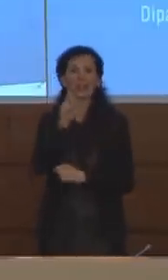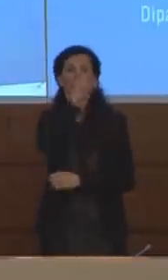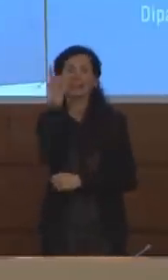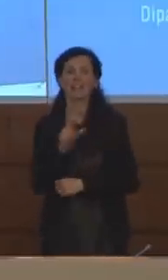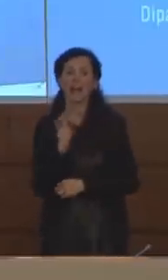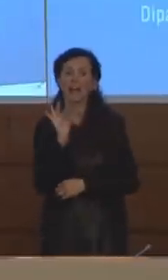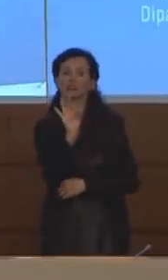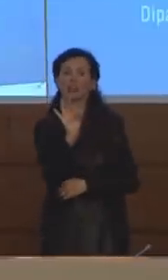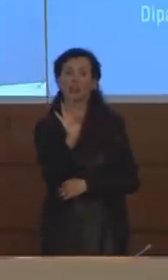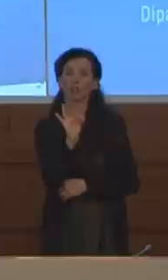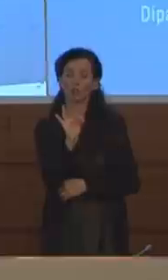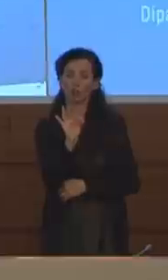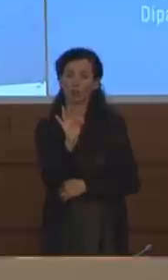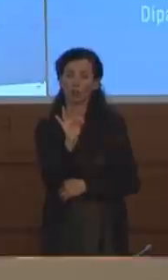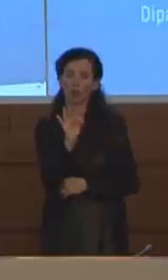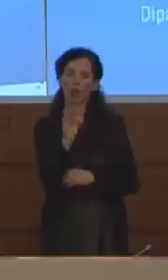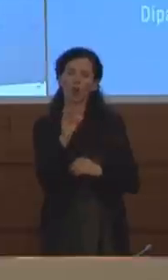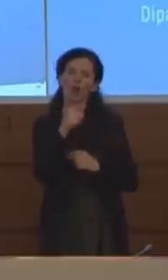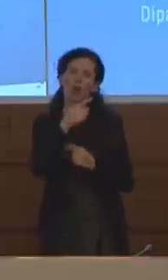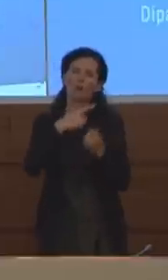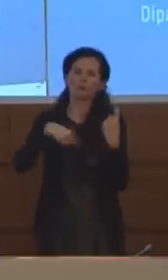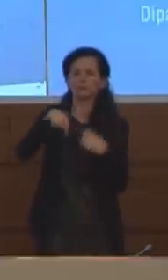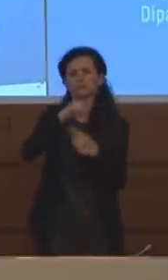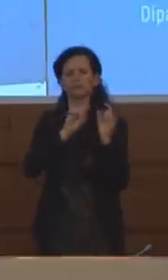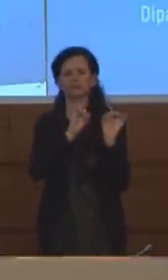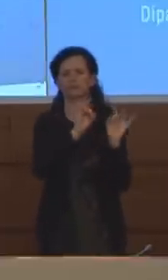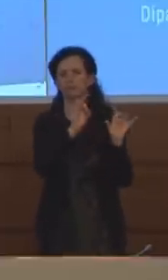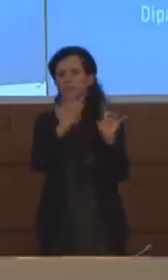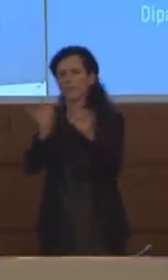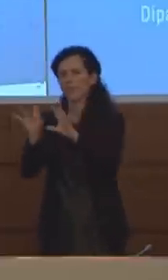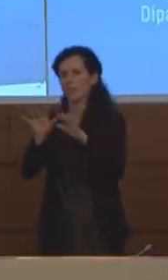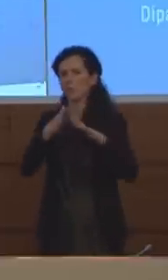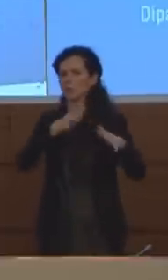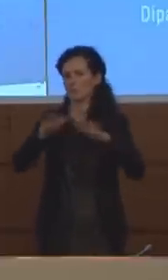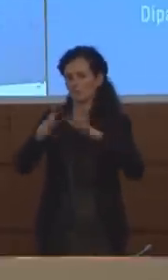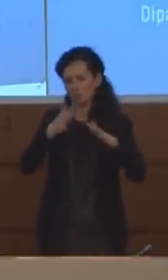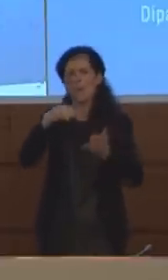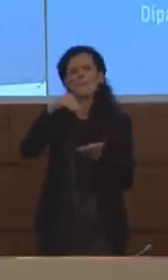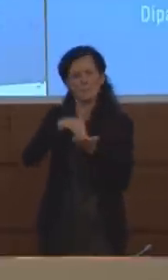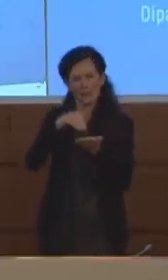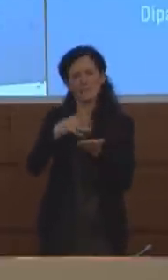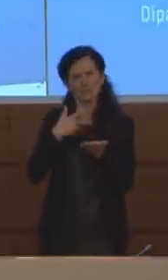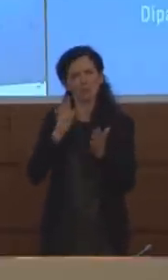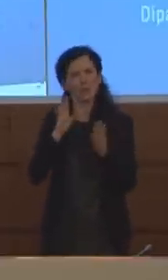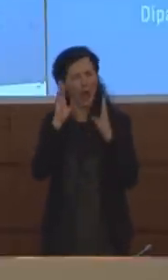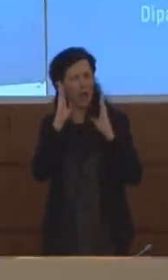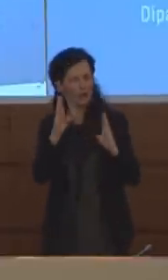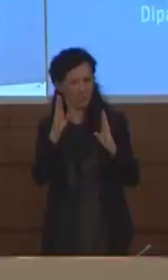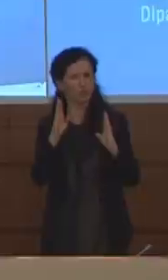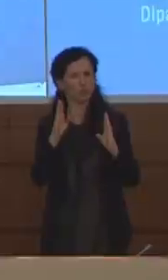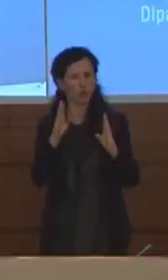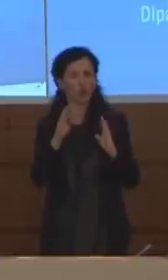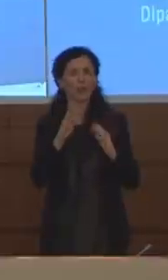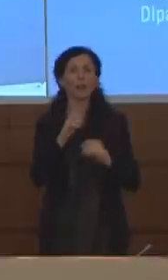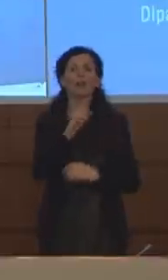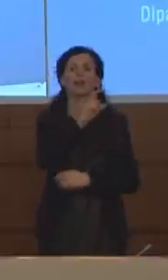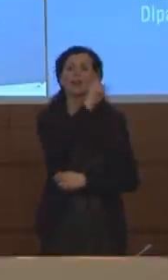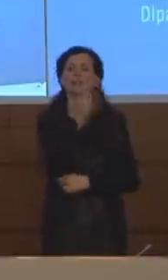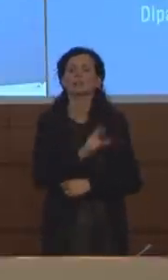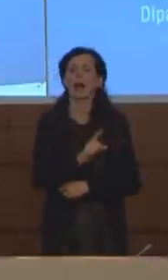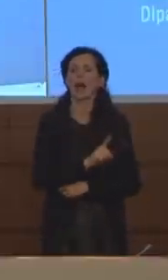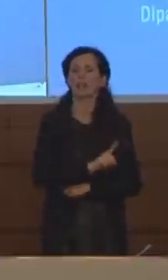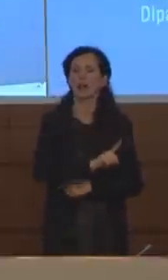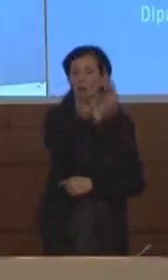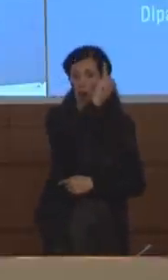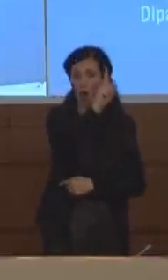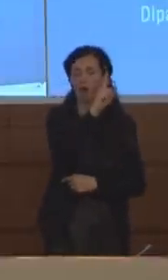che ha una circolazione intermedia ma che comunque è presente quindi richiede molta attenzione e ci sono alcune regioni dove effettivamente